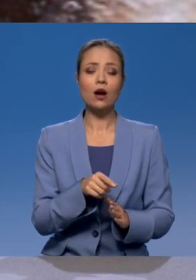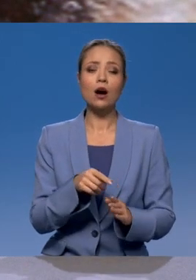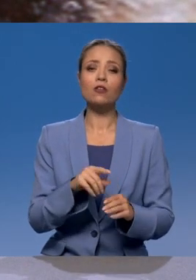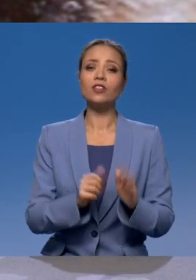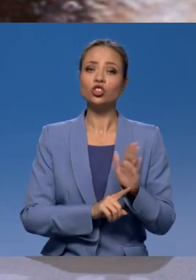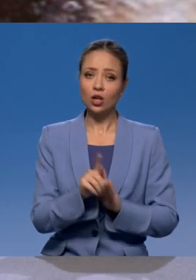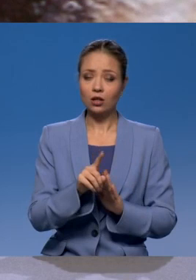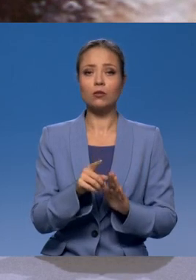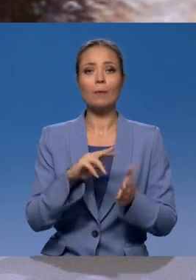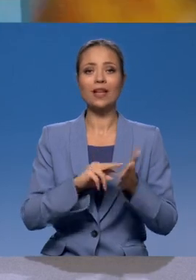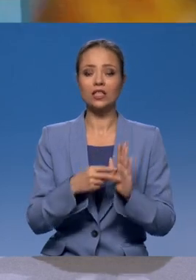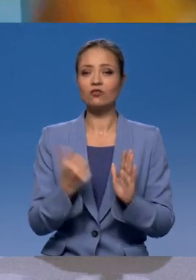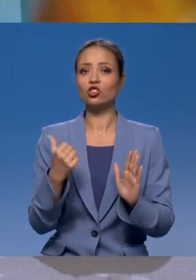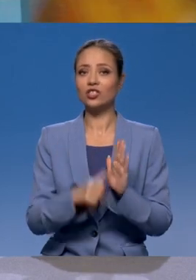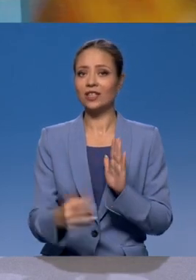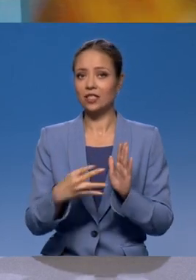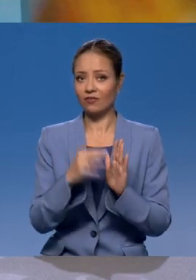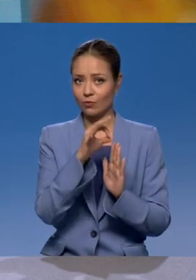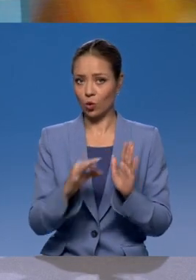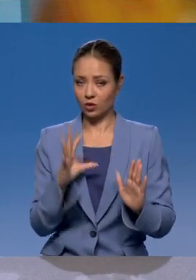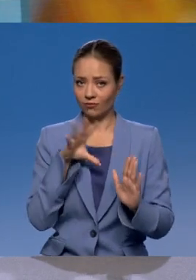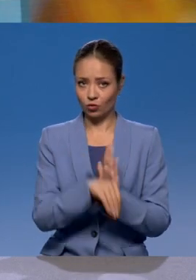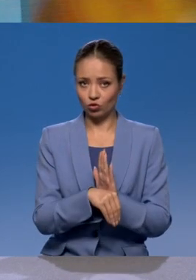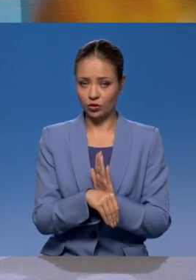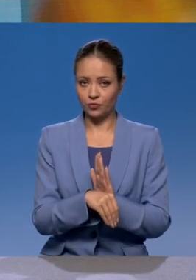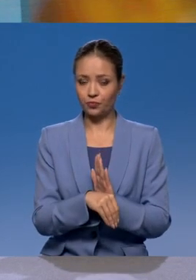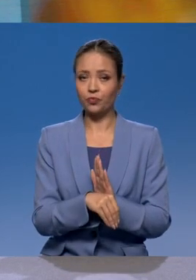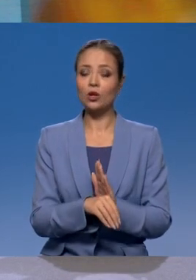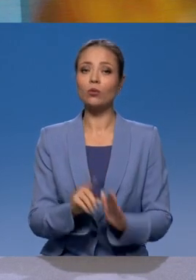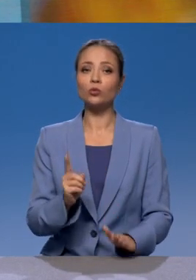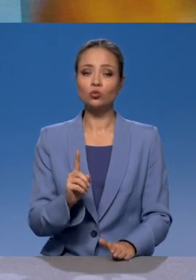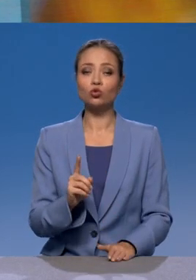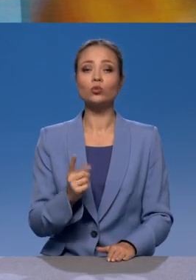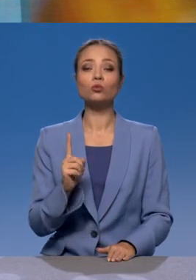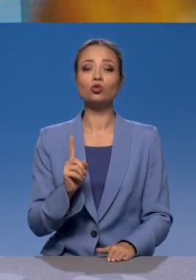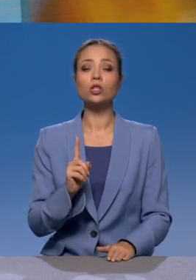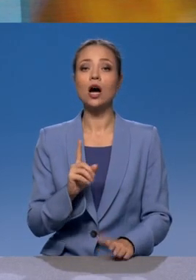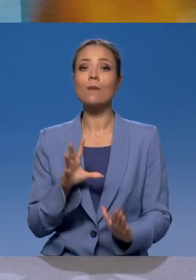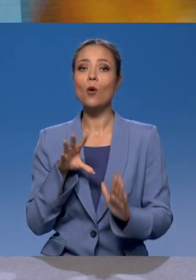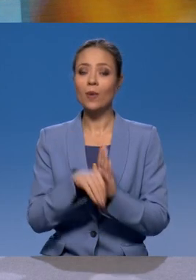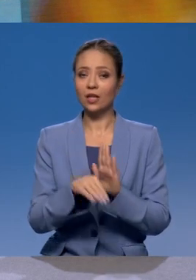более 69%. Ведь само по себе попадание в список категорий